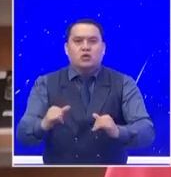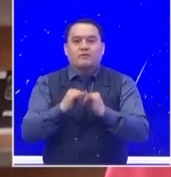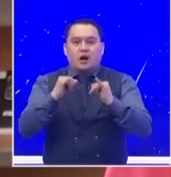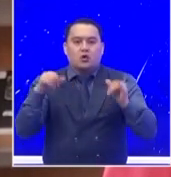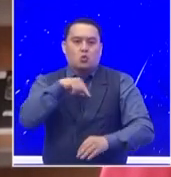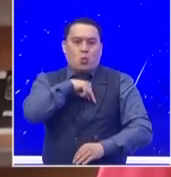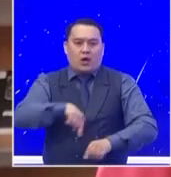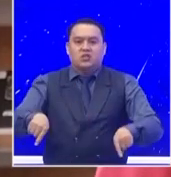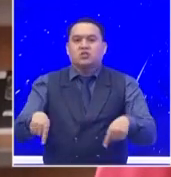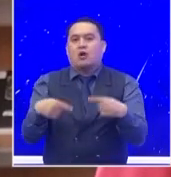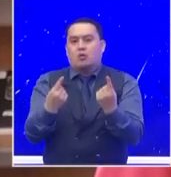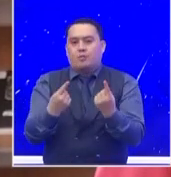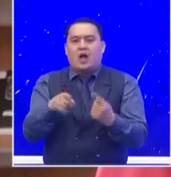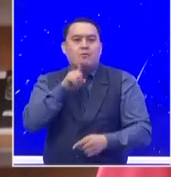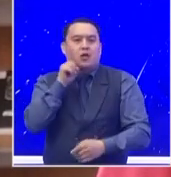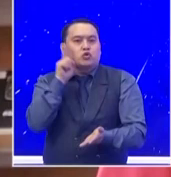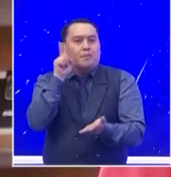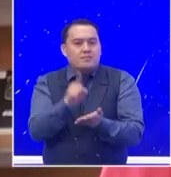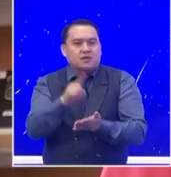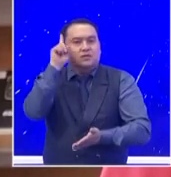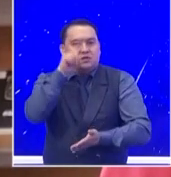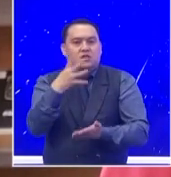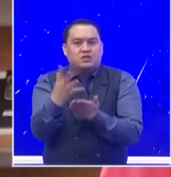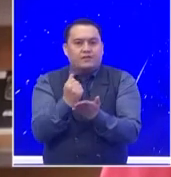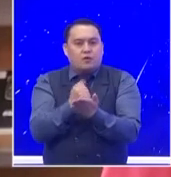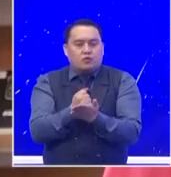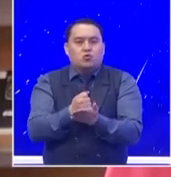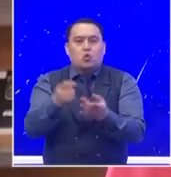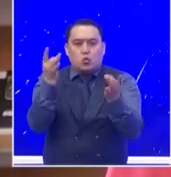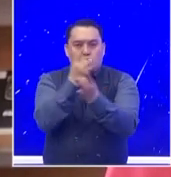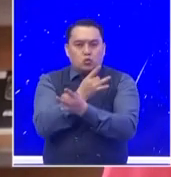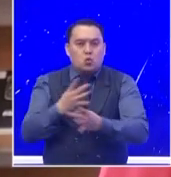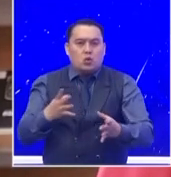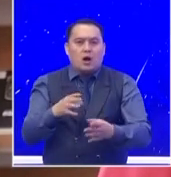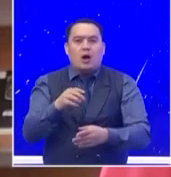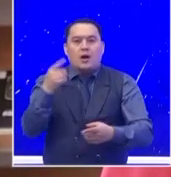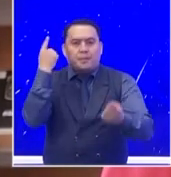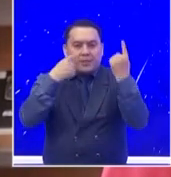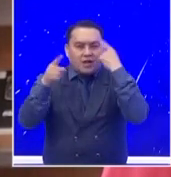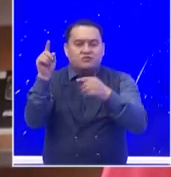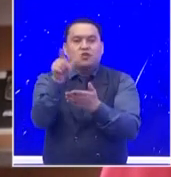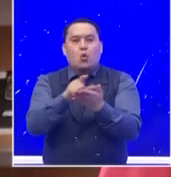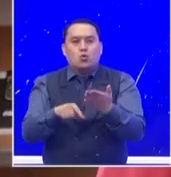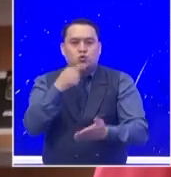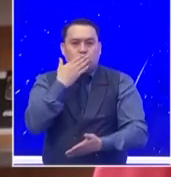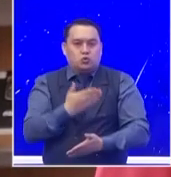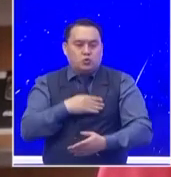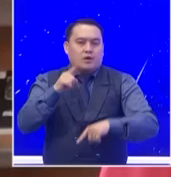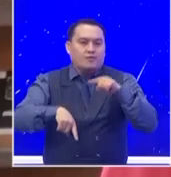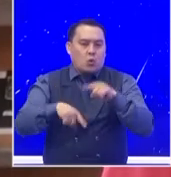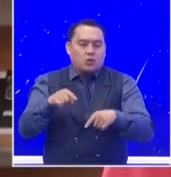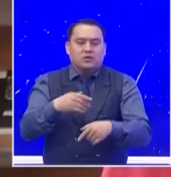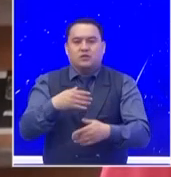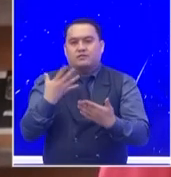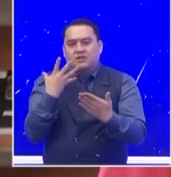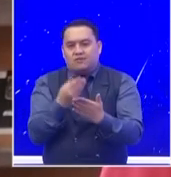«Рухани Жангыру». Молодежь должна знать о культурном капитале нации. Ведь произведение Абая помогает воспитывать чувство патриотизма и любовь к